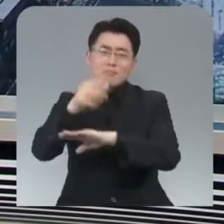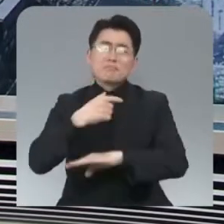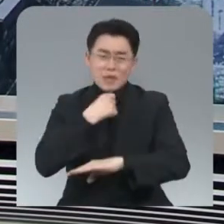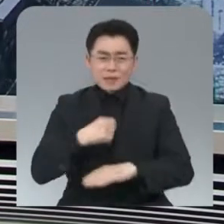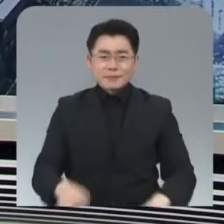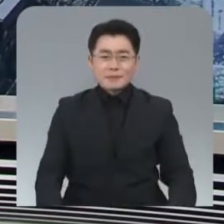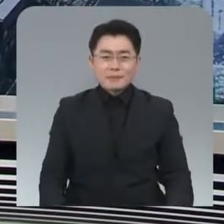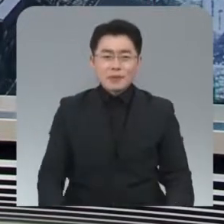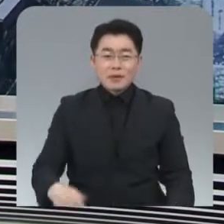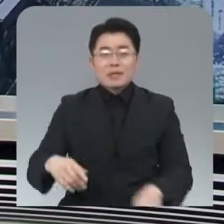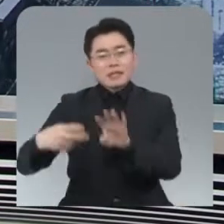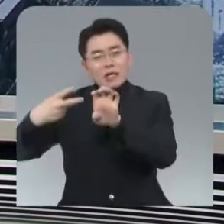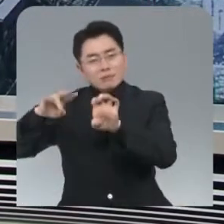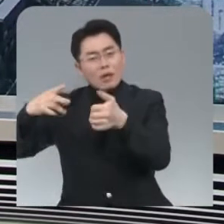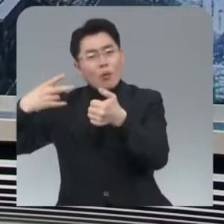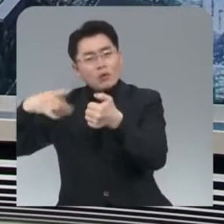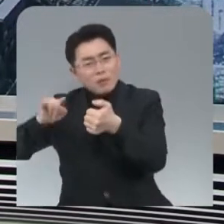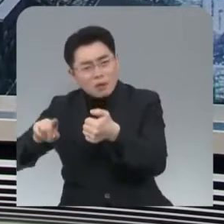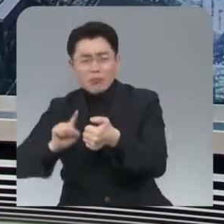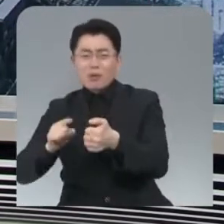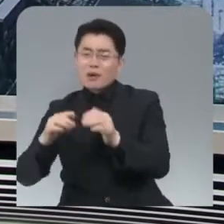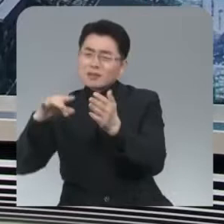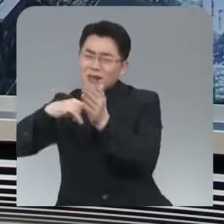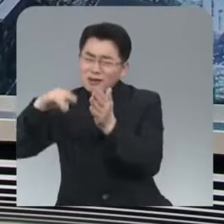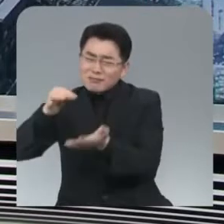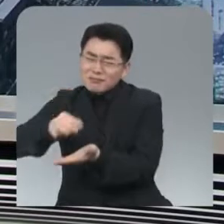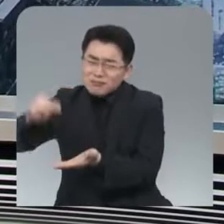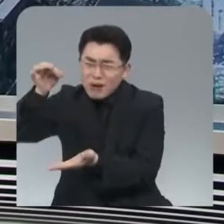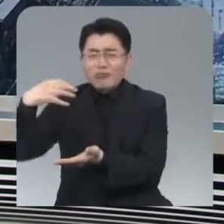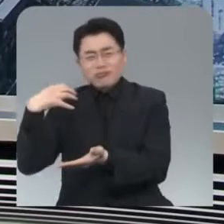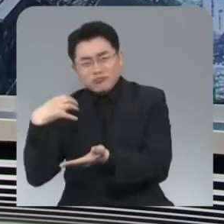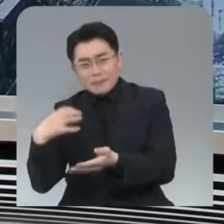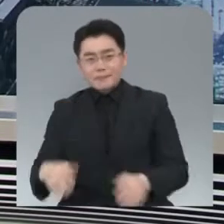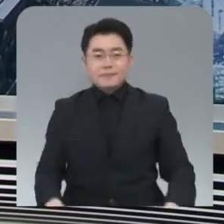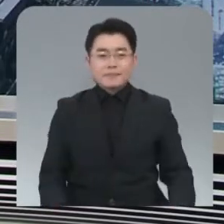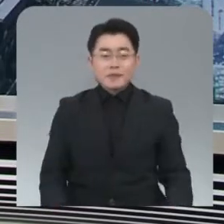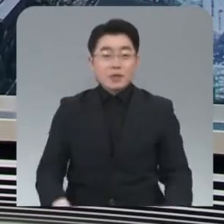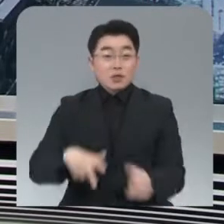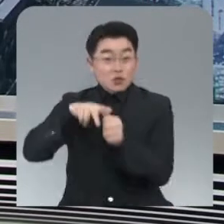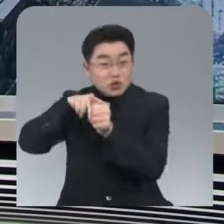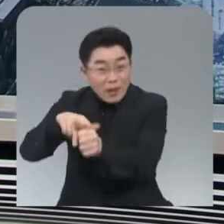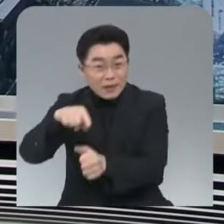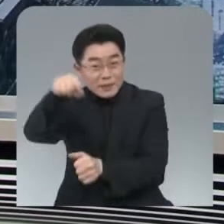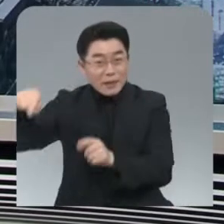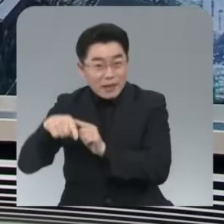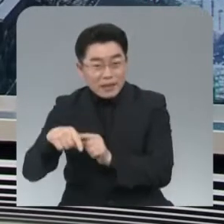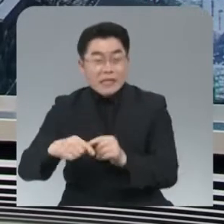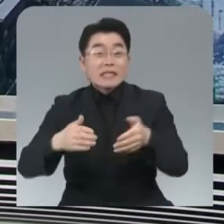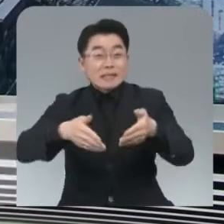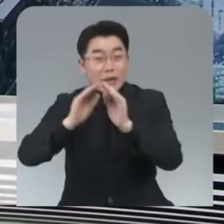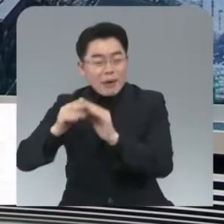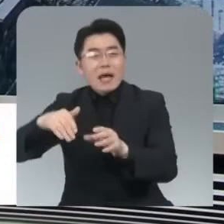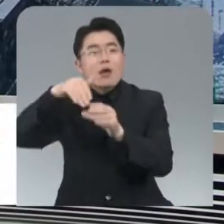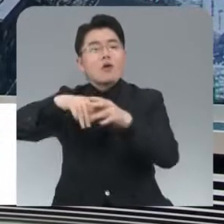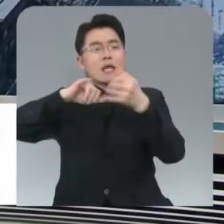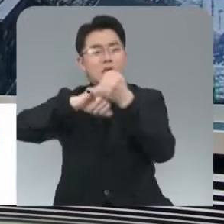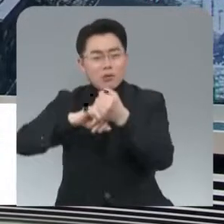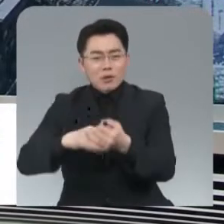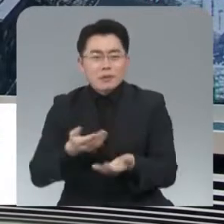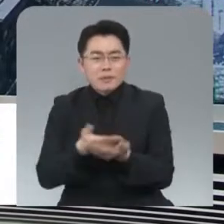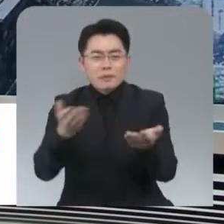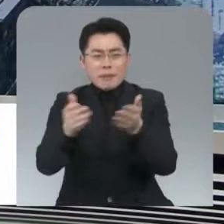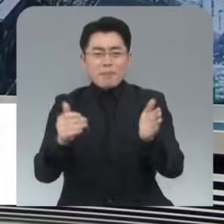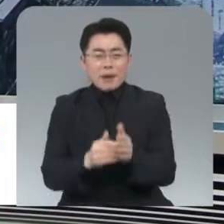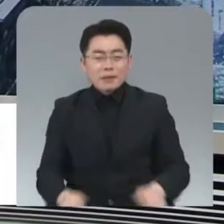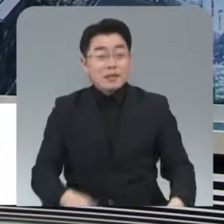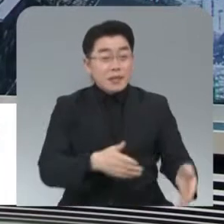또 중장년층은 세금 부담을 얘기하기도 하죠. 후보들은 이런저런 부동산 공약을 많이 내놨습니다. 그래서